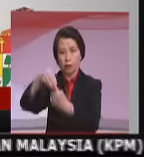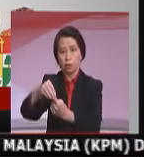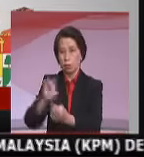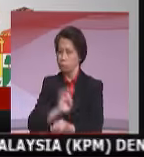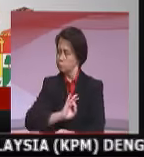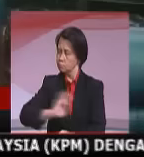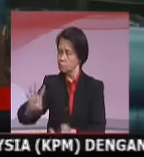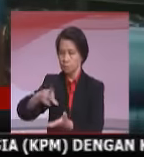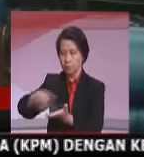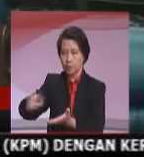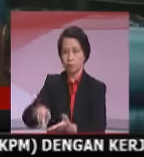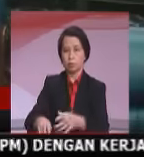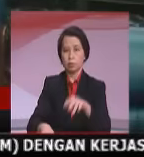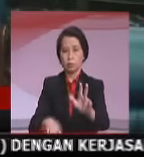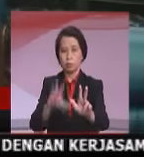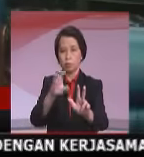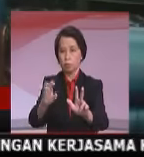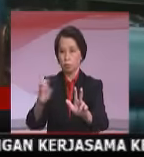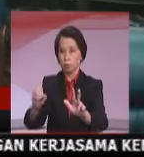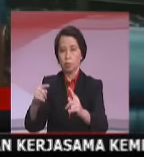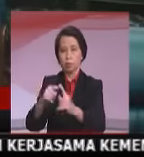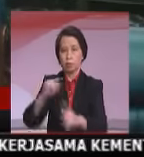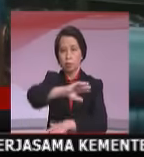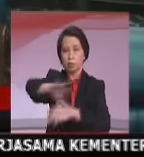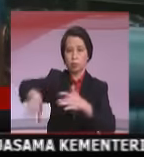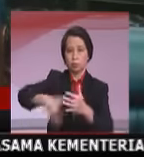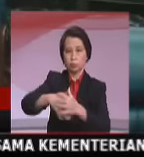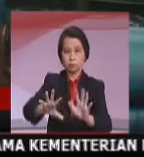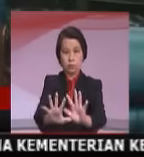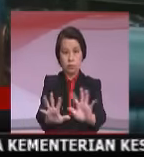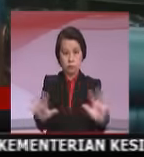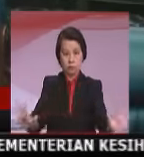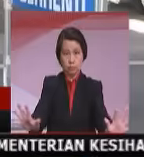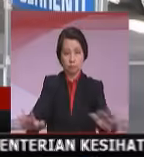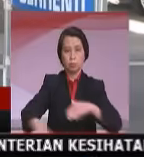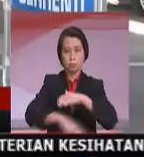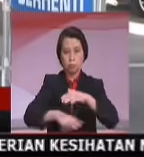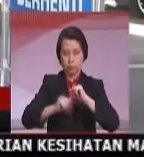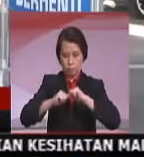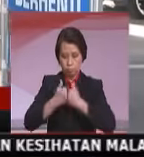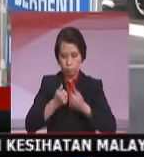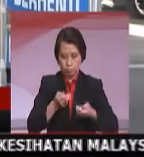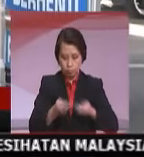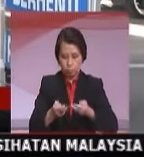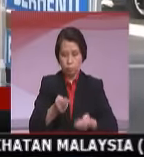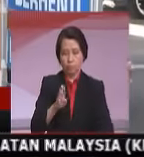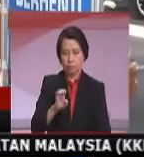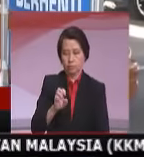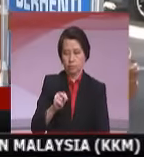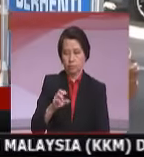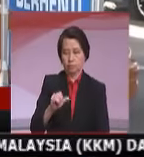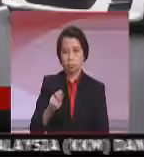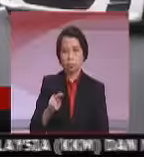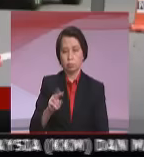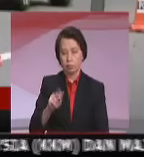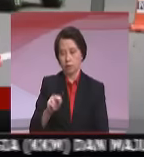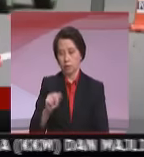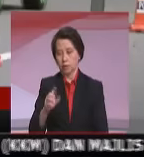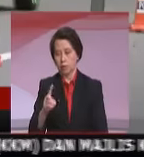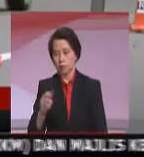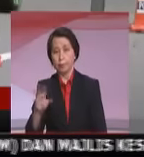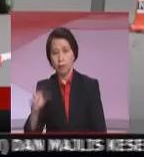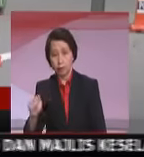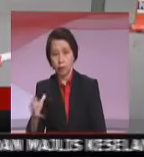sekali bayar sebanyak RM300 kepada semua barisan harapan di bawah agensi pengurusan bencana negara NADMA. Selain